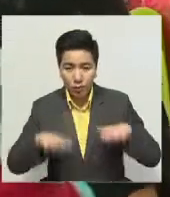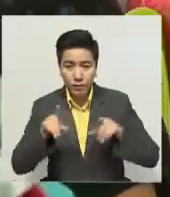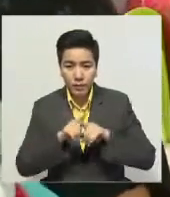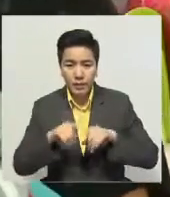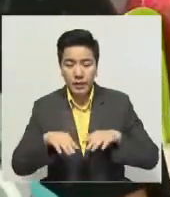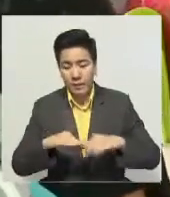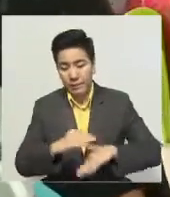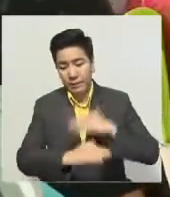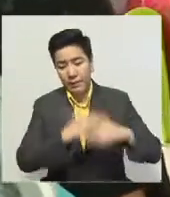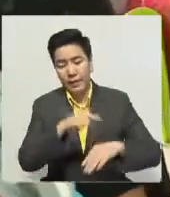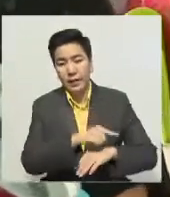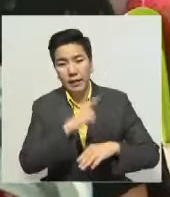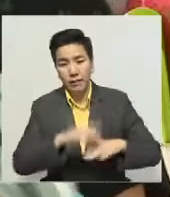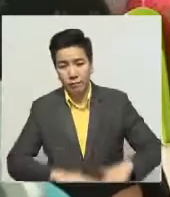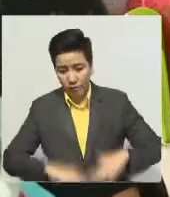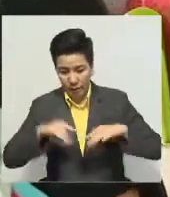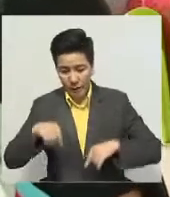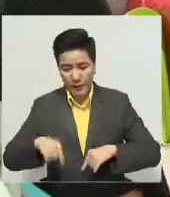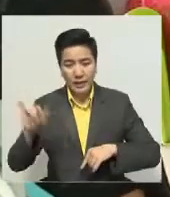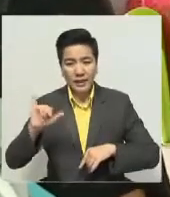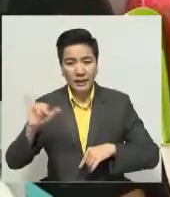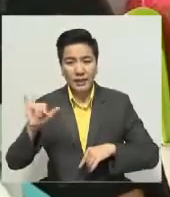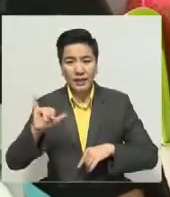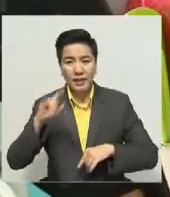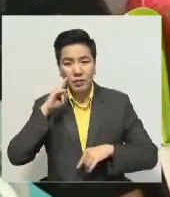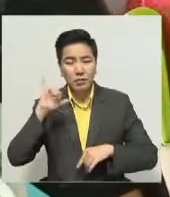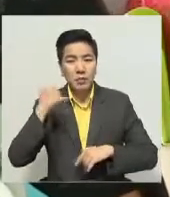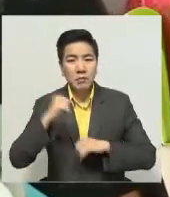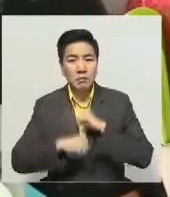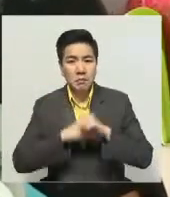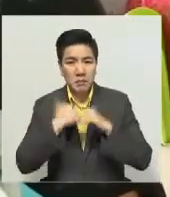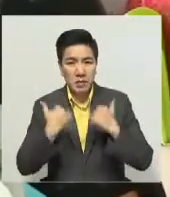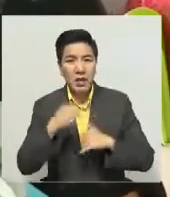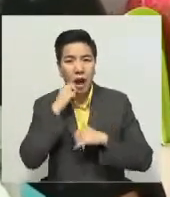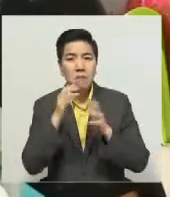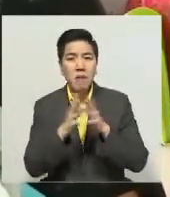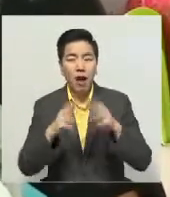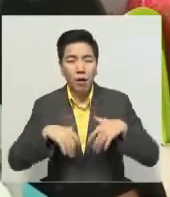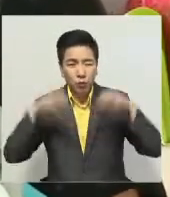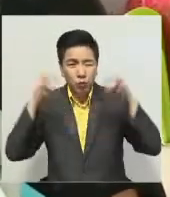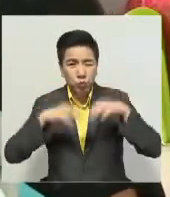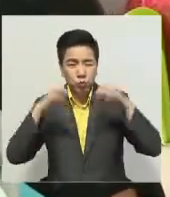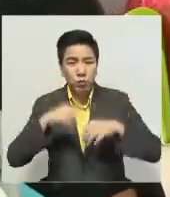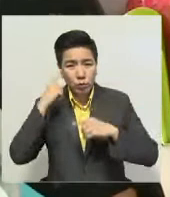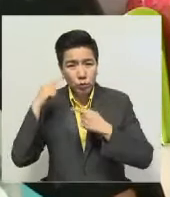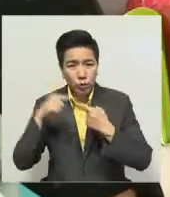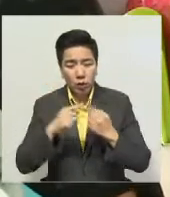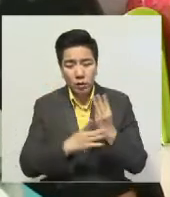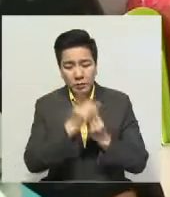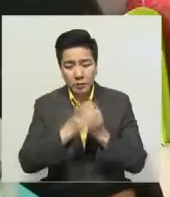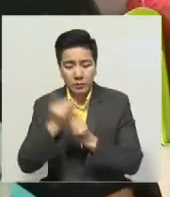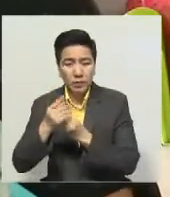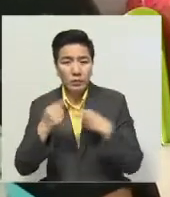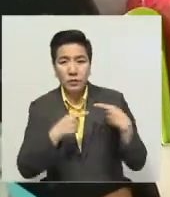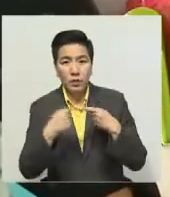ค่ะตรงบันไดมันจะไม่ท่วมถึงชั้นนี้แต่บังเอิญว่าปีนี้น้ำมันเยอะเนาะฝนตกแบบติดต่อหลายอาทิตย์อะไรเงี้ย